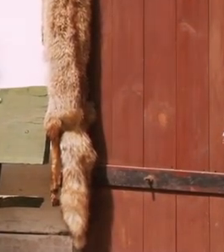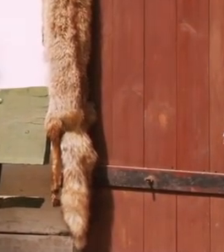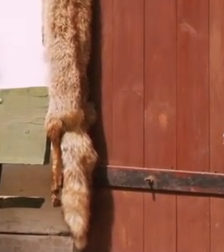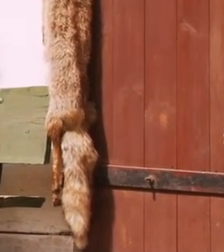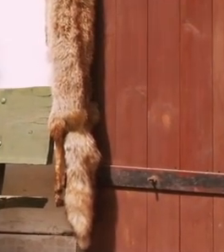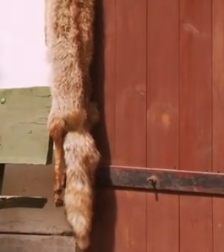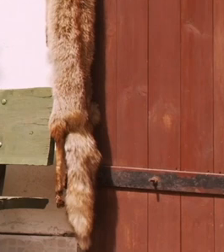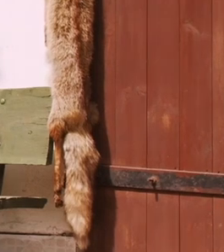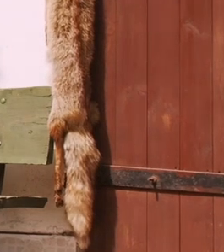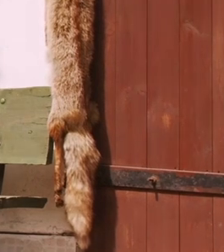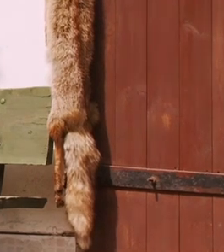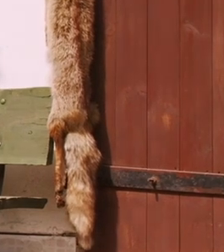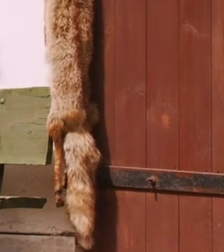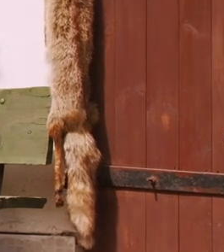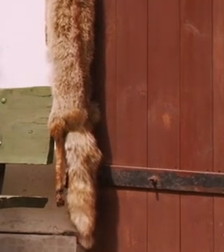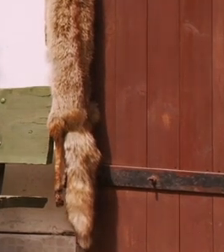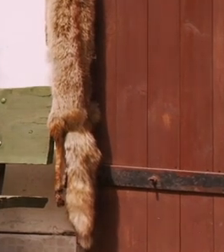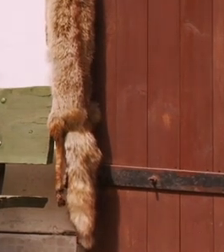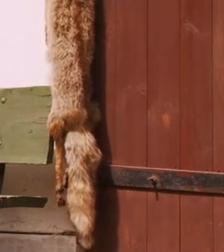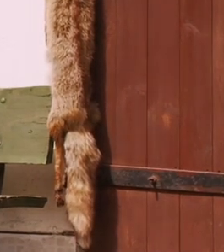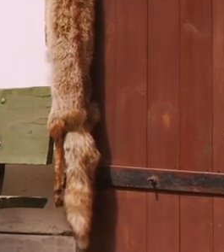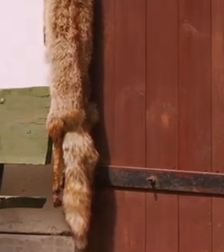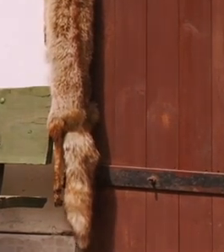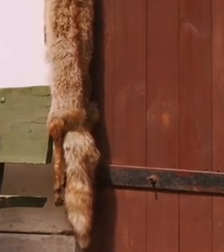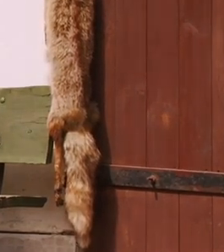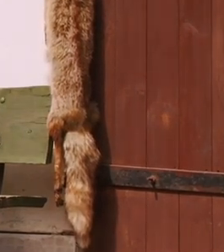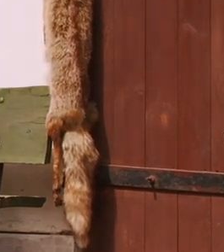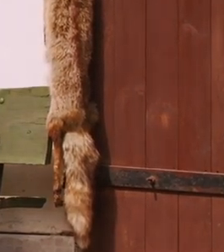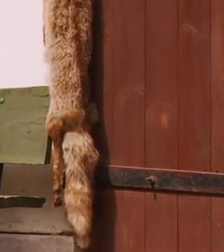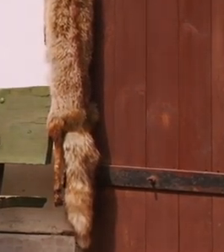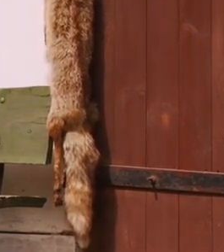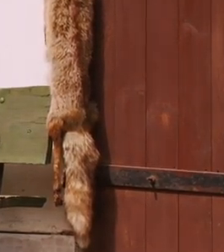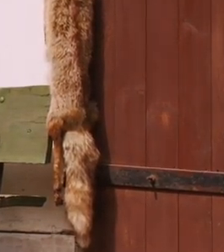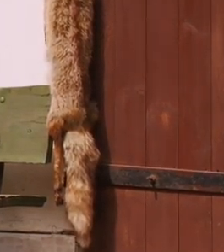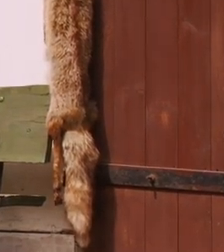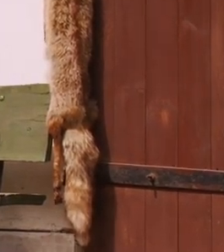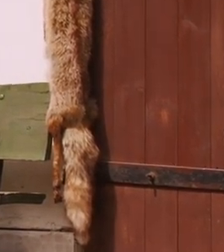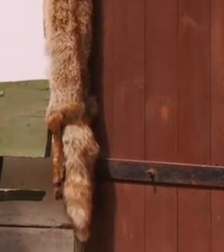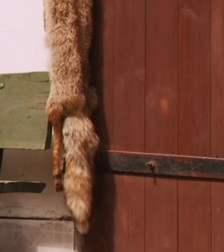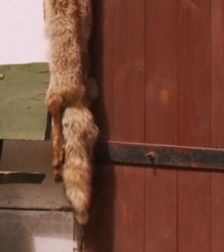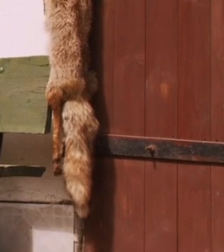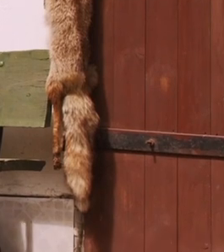Tam w kraju dalekam jest u mnie żena.